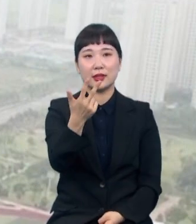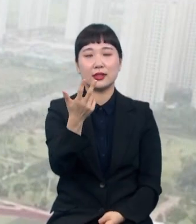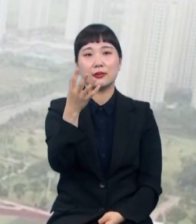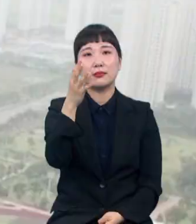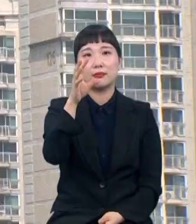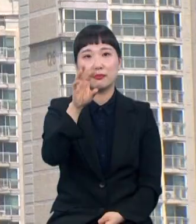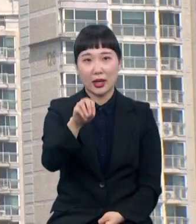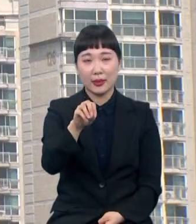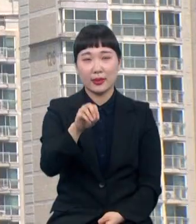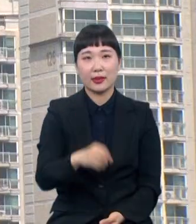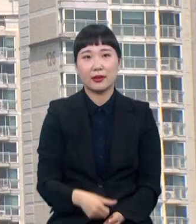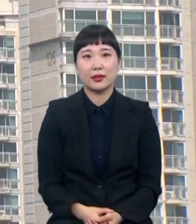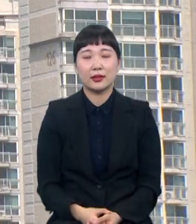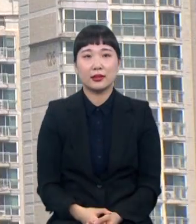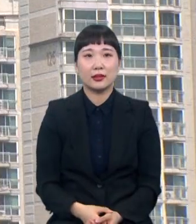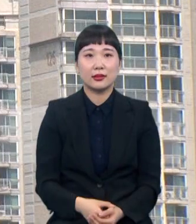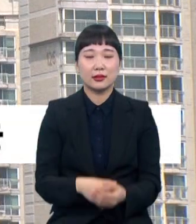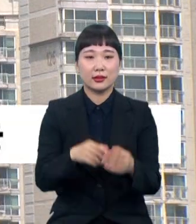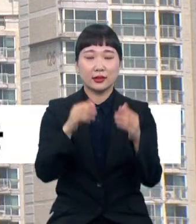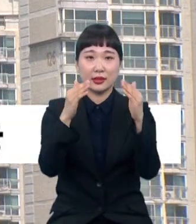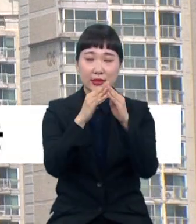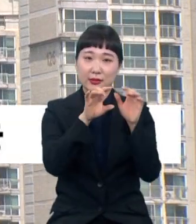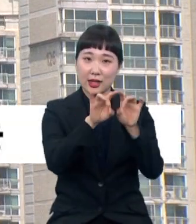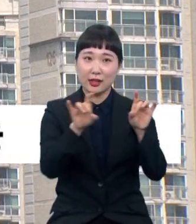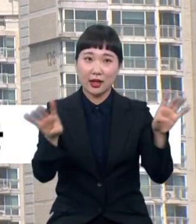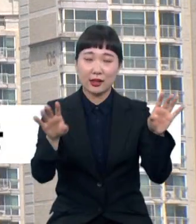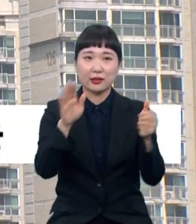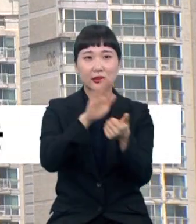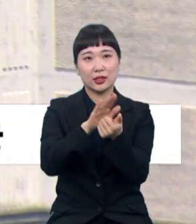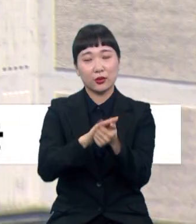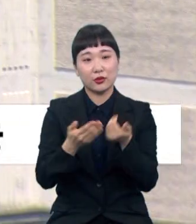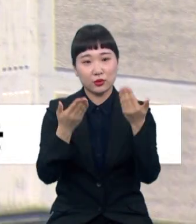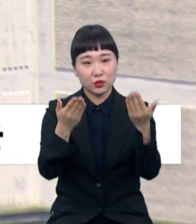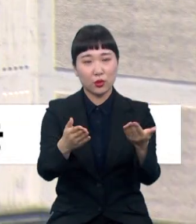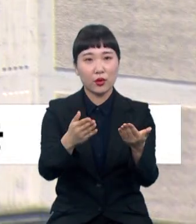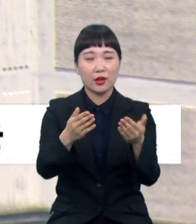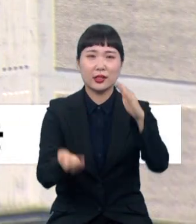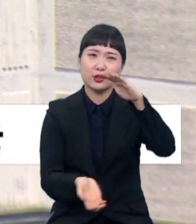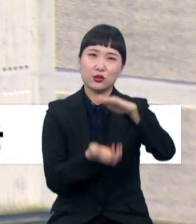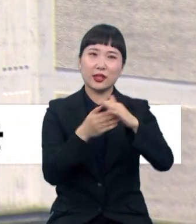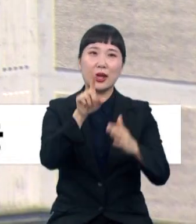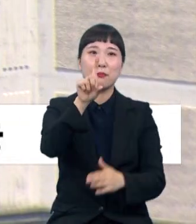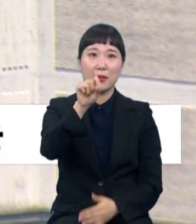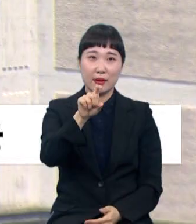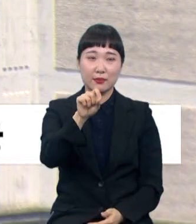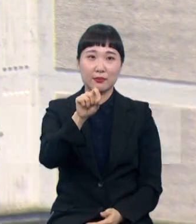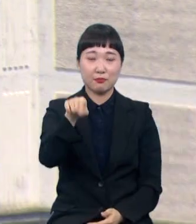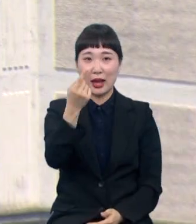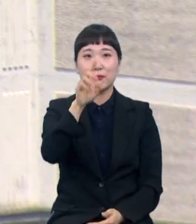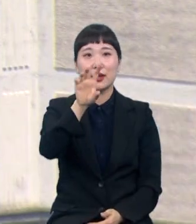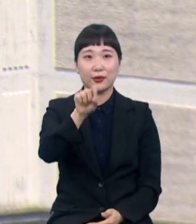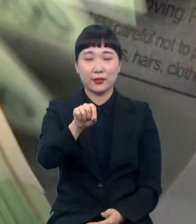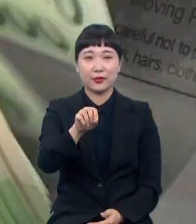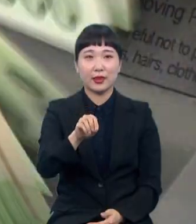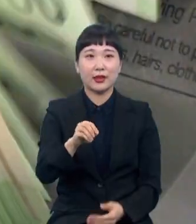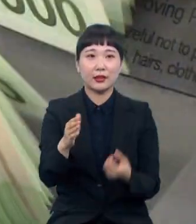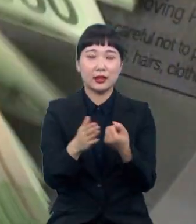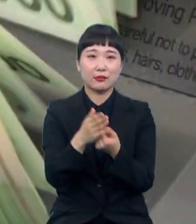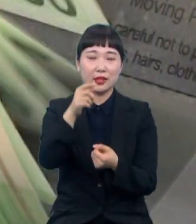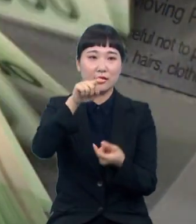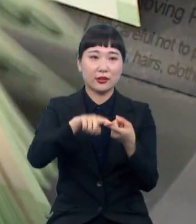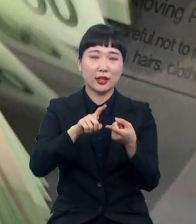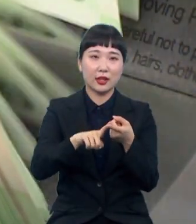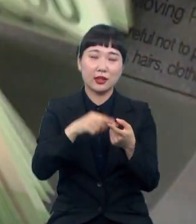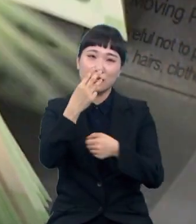원입니다. 가구당 지원 금액은 연간 최대 100만 원, 하지만 지원 기준을 충족할 경우 최대 3년,